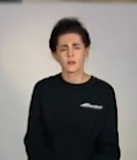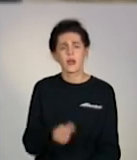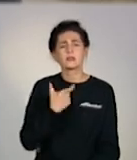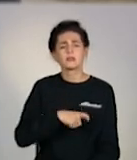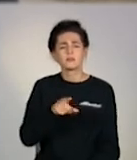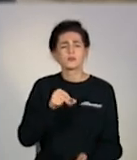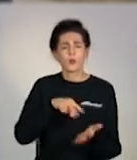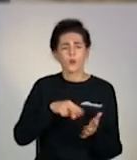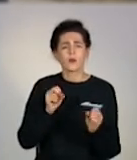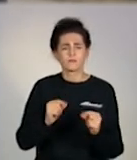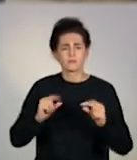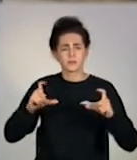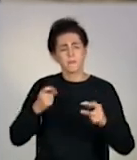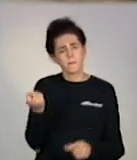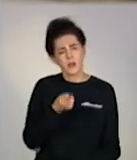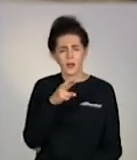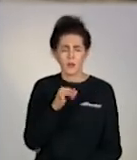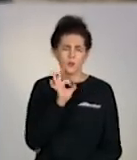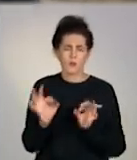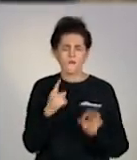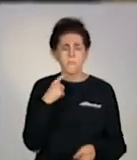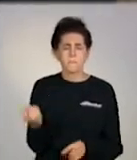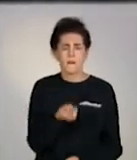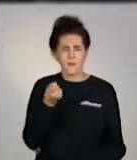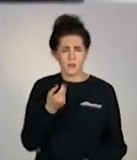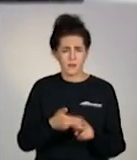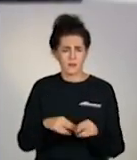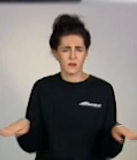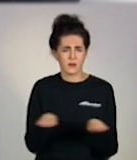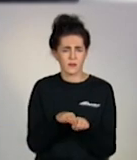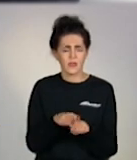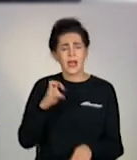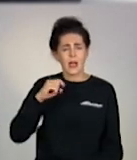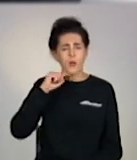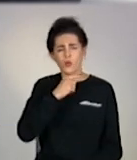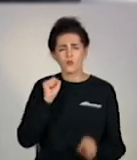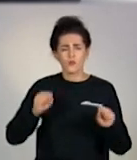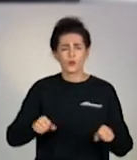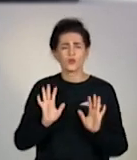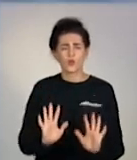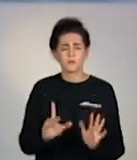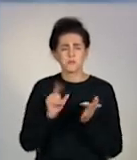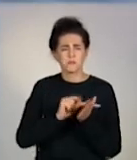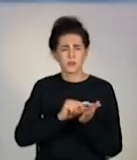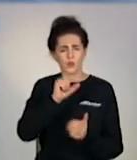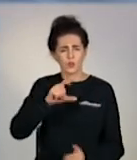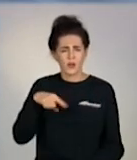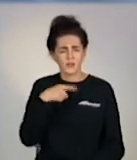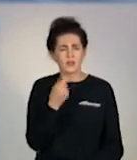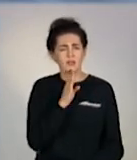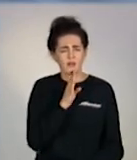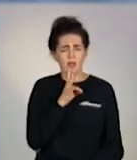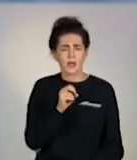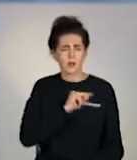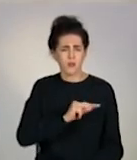на маршрутках? Мало. На то і вийде. Економити можуть пенсіонери, каже пані Любов. На роботу